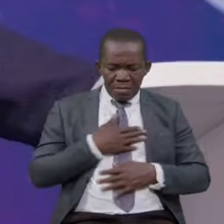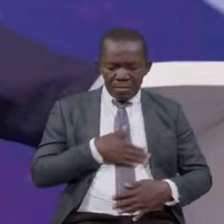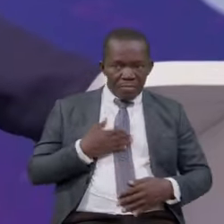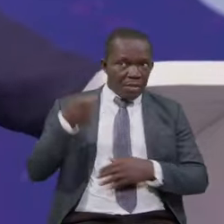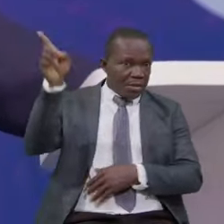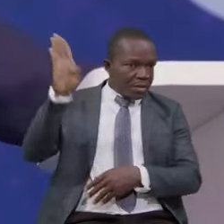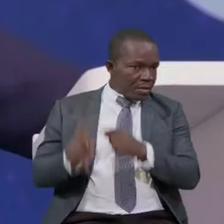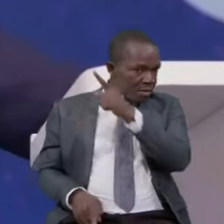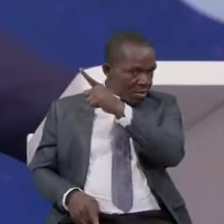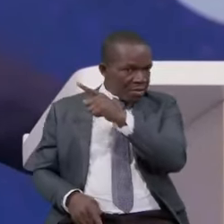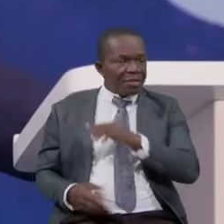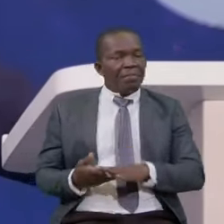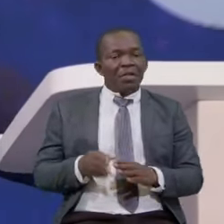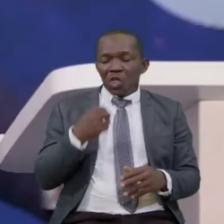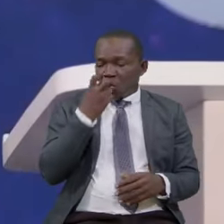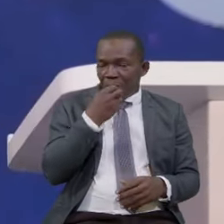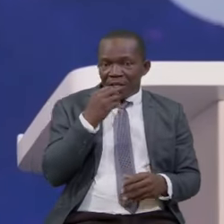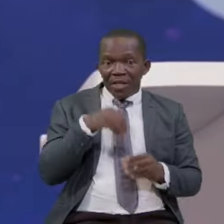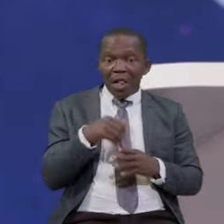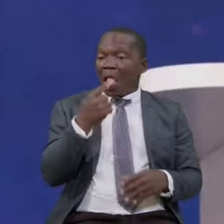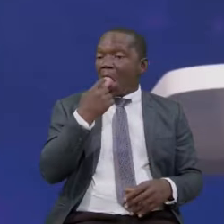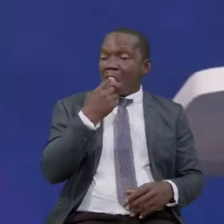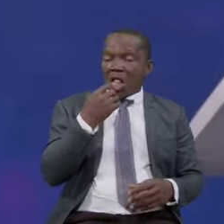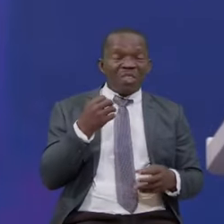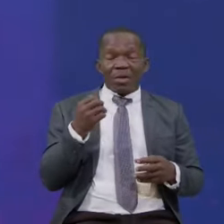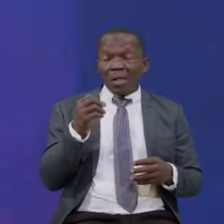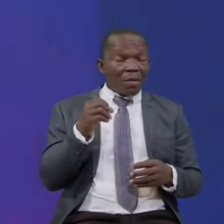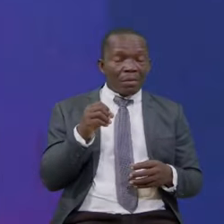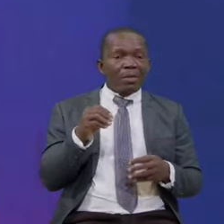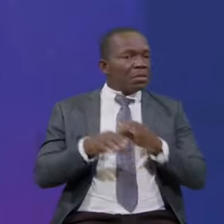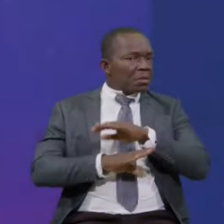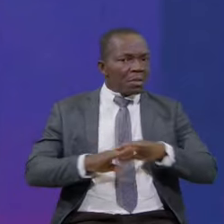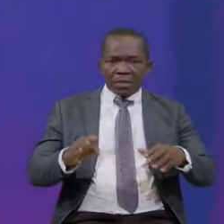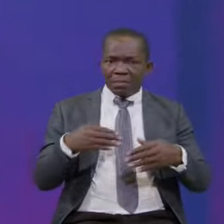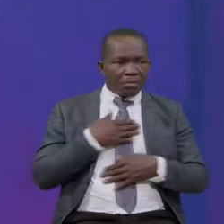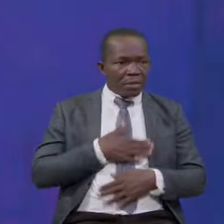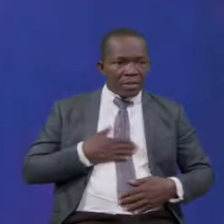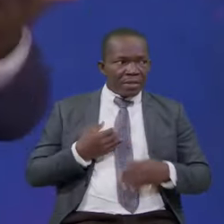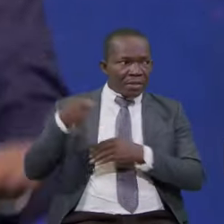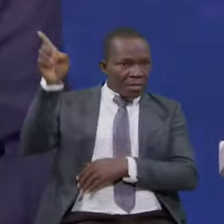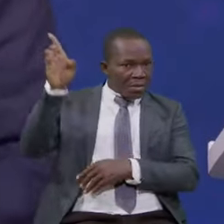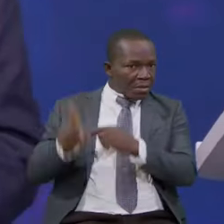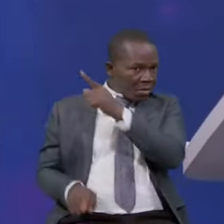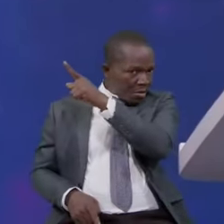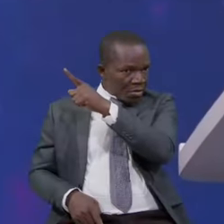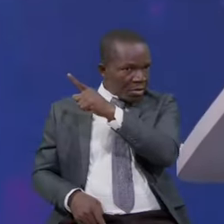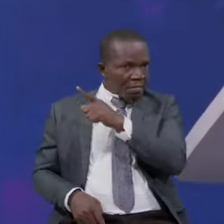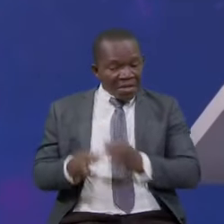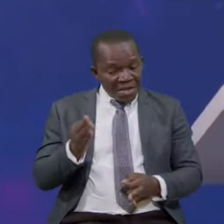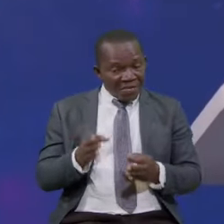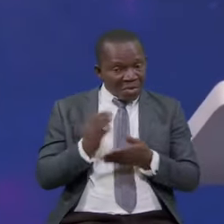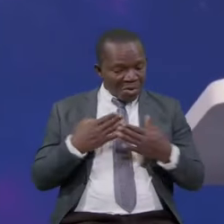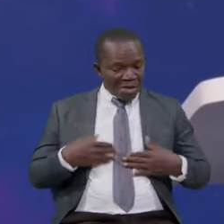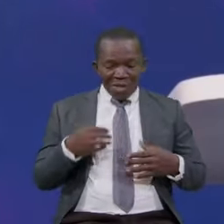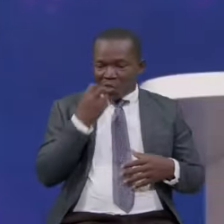langue c'est bon mais si c'est tout ce que tu fais tu parles en langue et tu frappes ta femme tu parles en langue tu